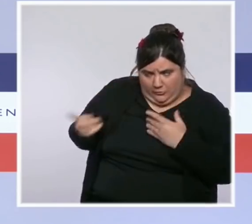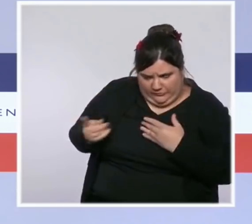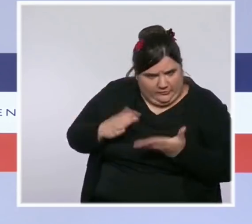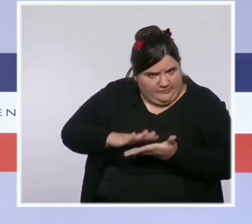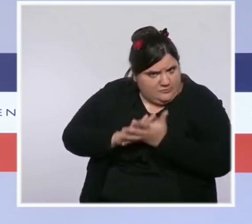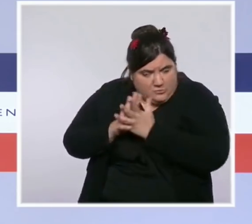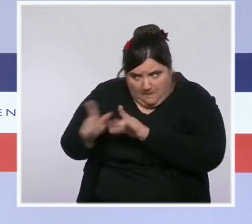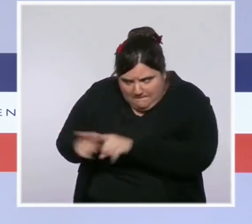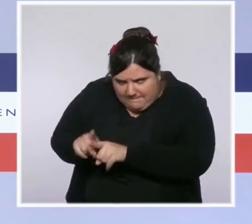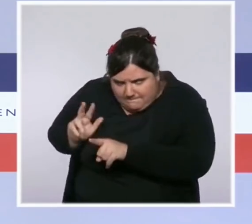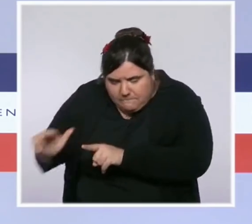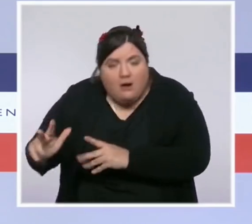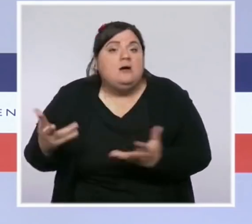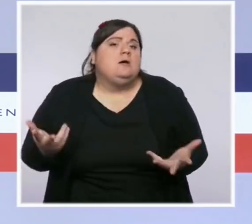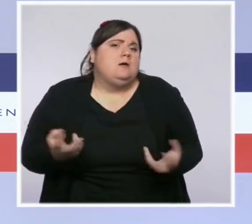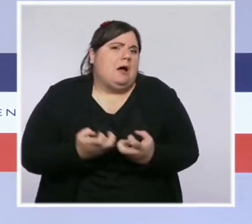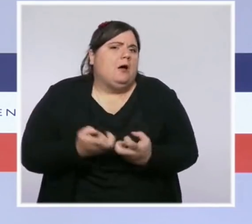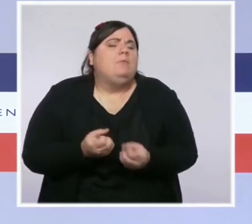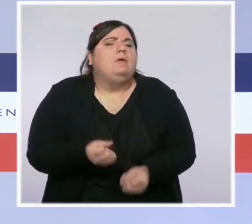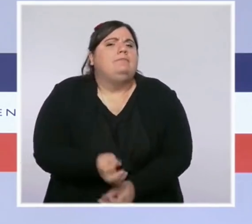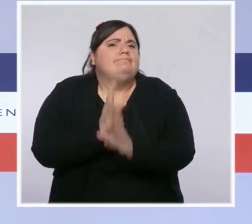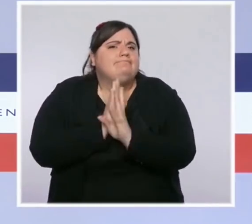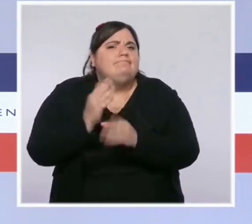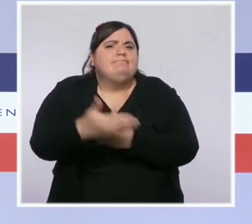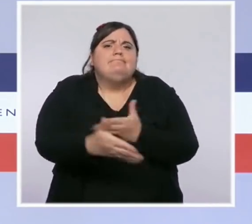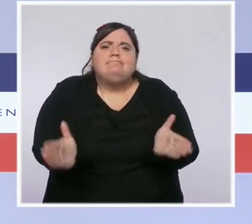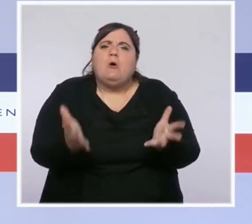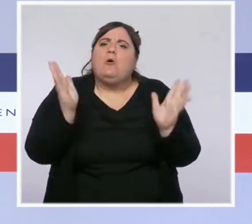passer sous la barre des 1000 patients en réanimation, mais le risque d'une 4e vague rapide est là.